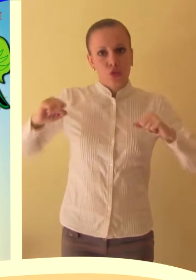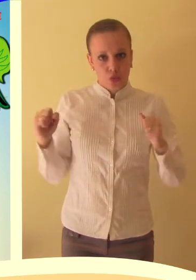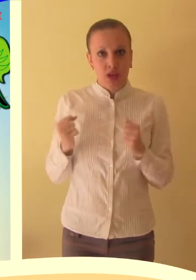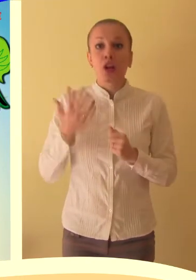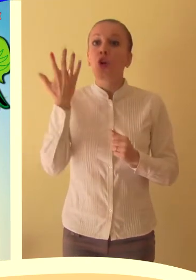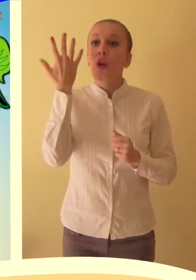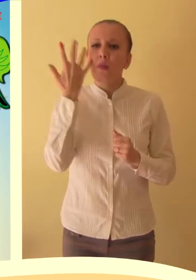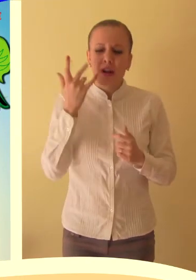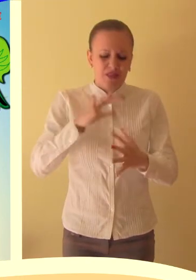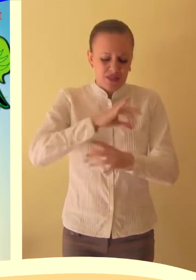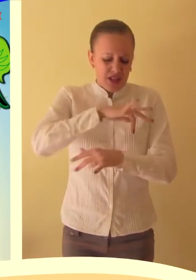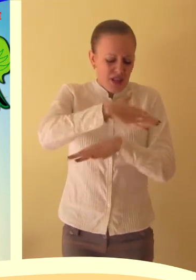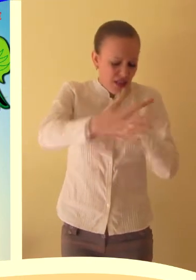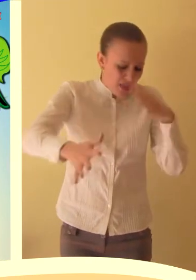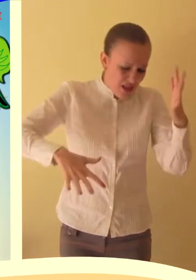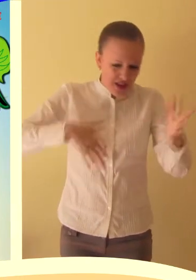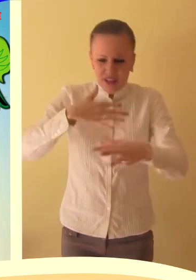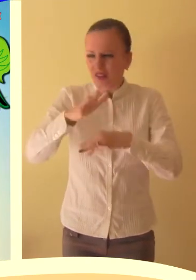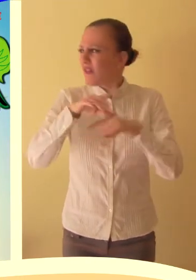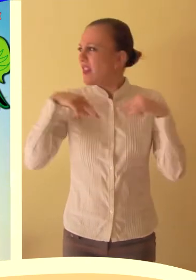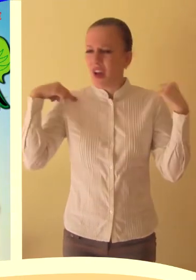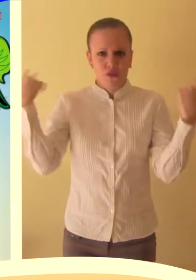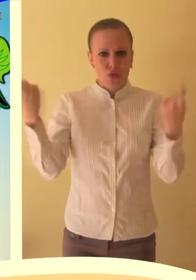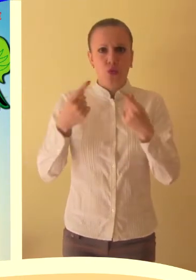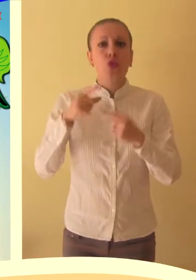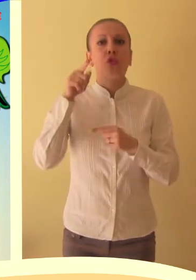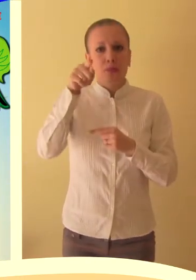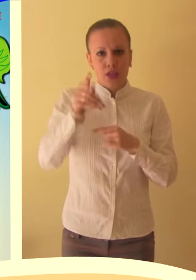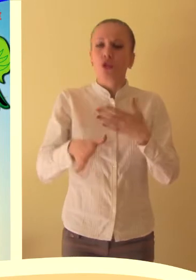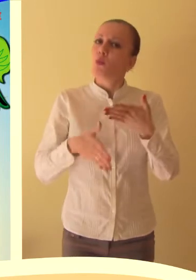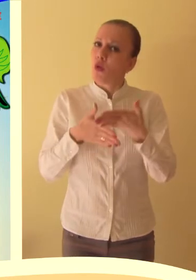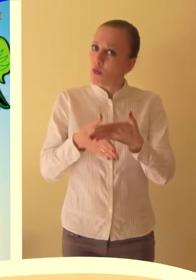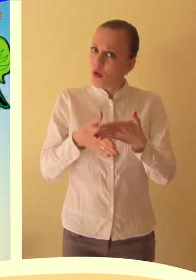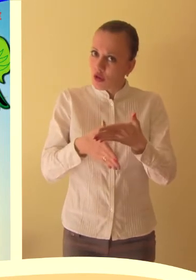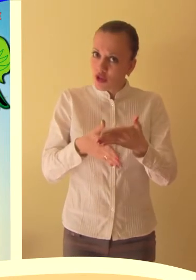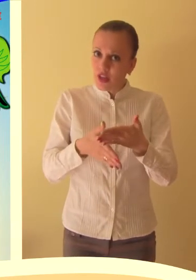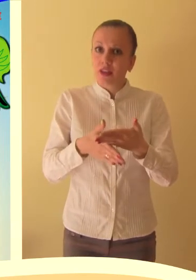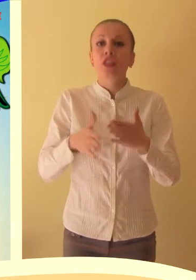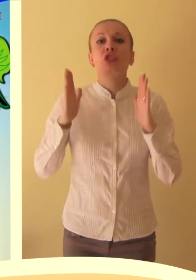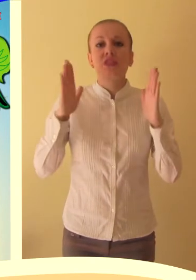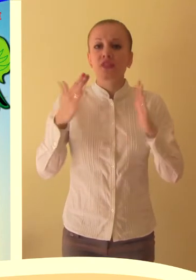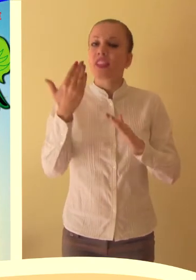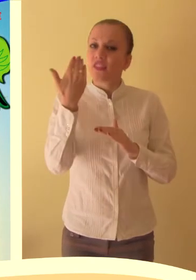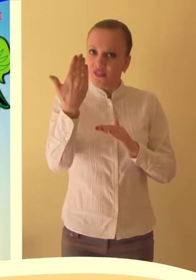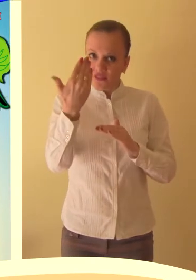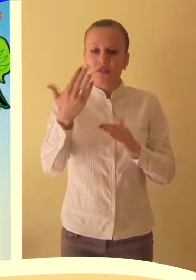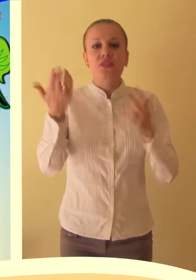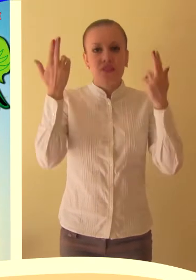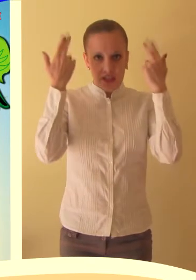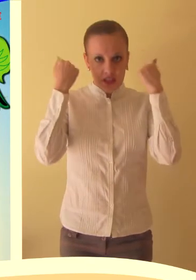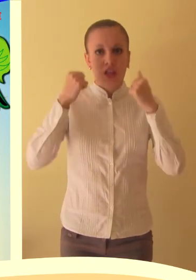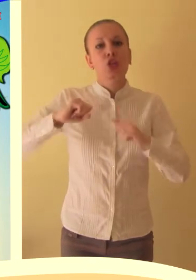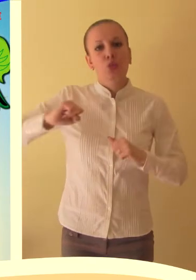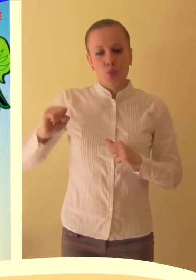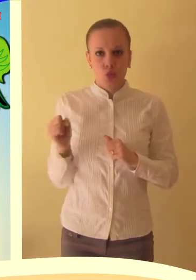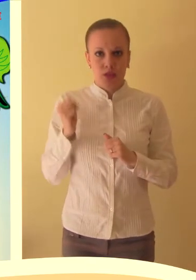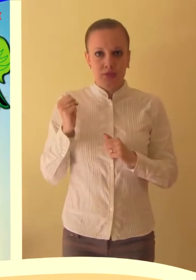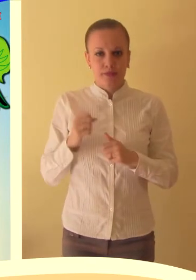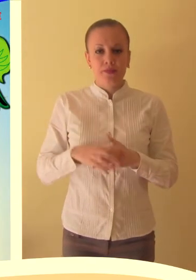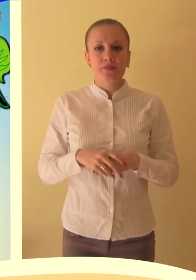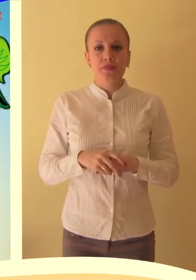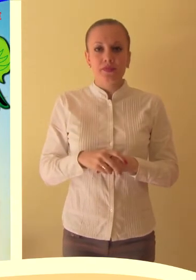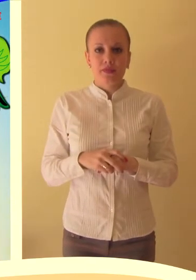твій